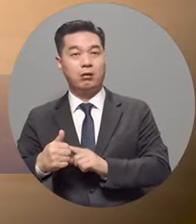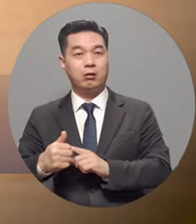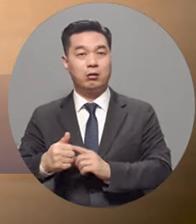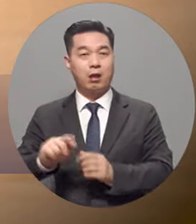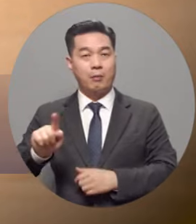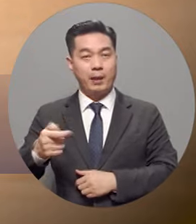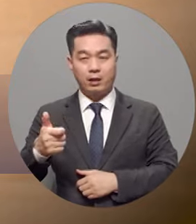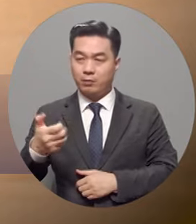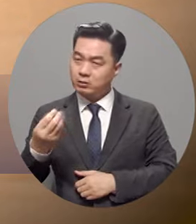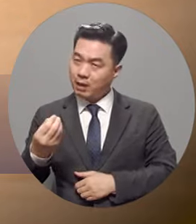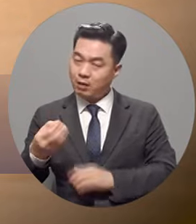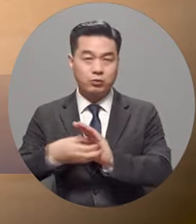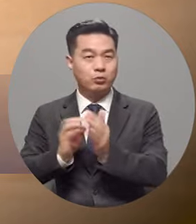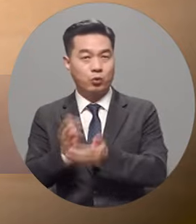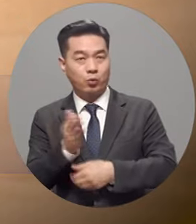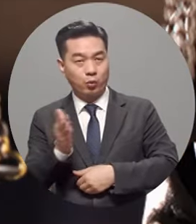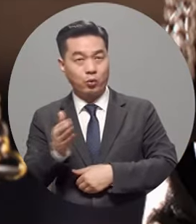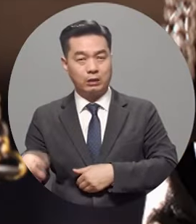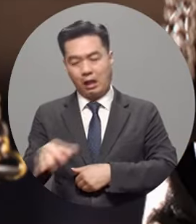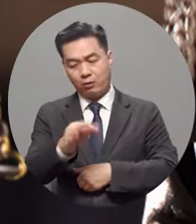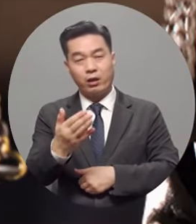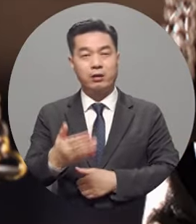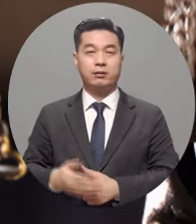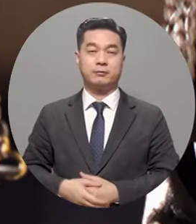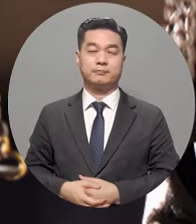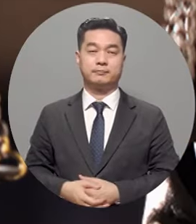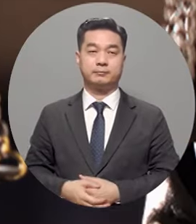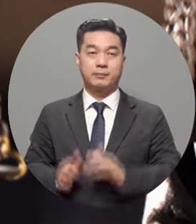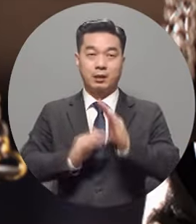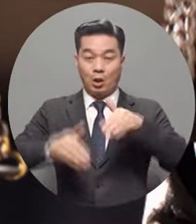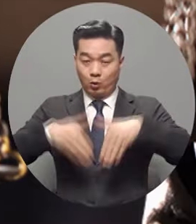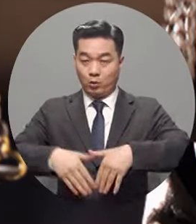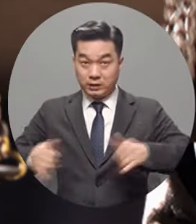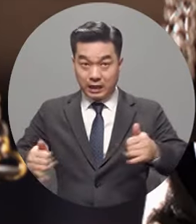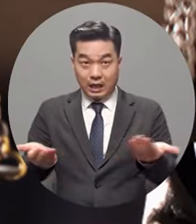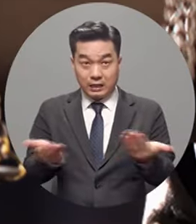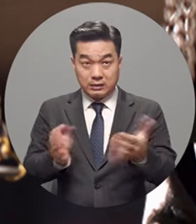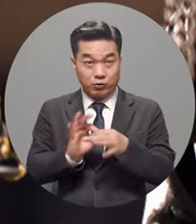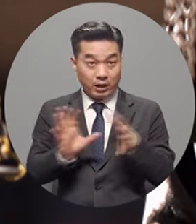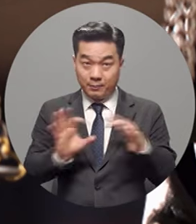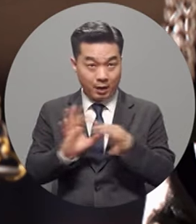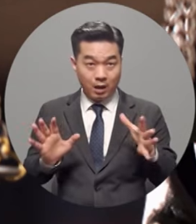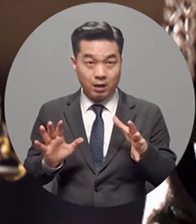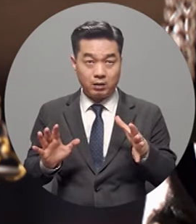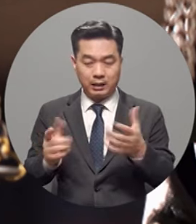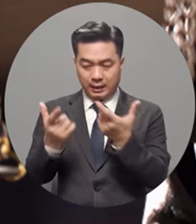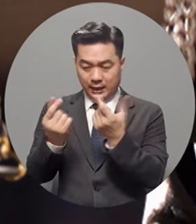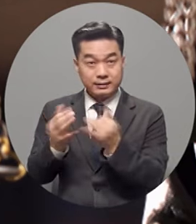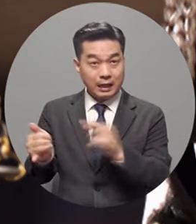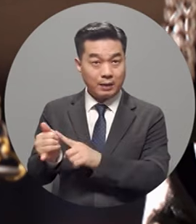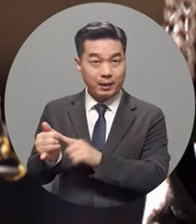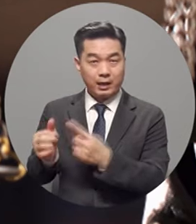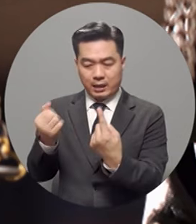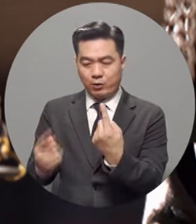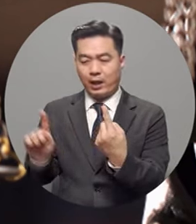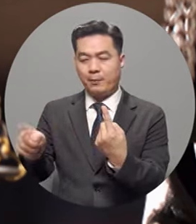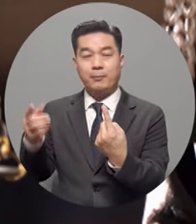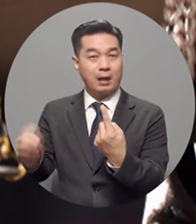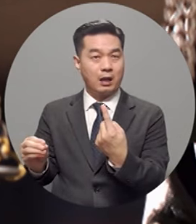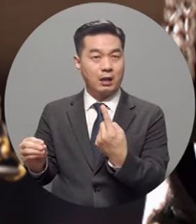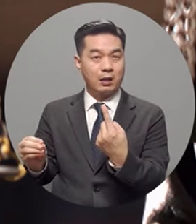이렇게 나오잖아요. 150 몇만 원 막 이렇게. 공직자는 직무 관련 여부와 관계없이 같은 사람에게 1회에 100만 원